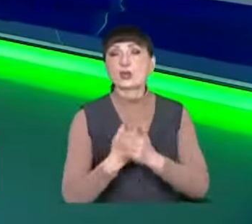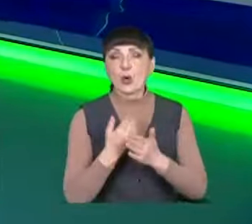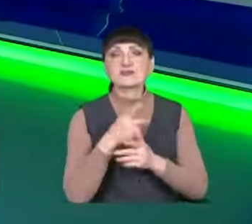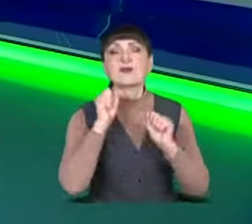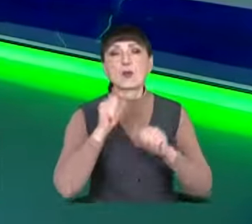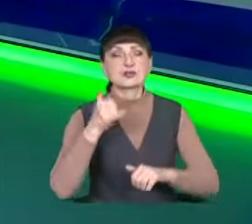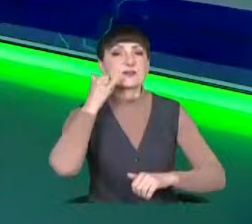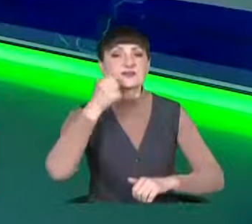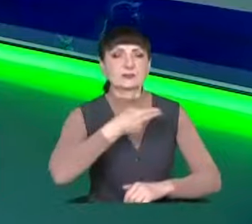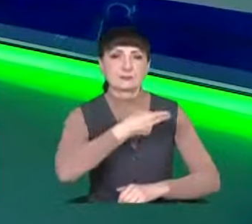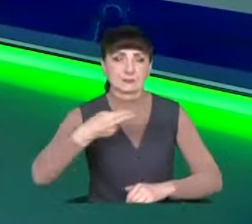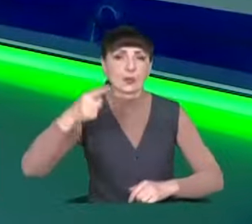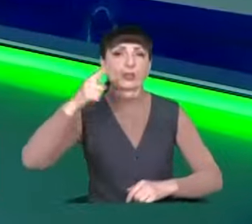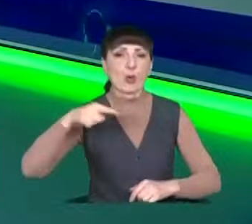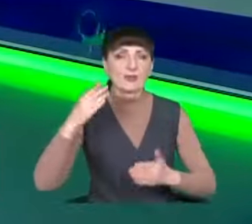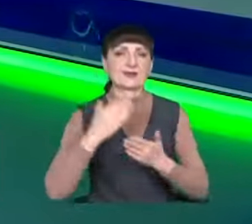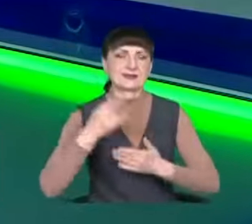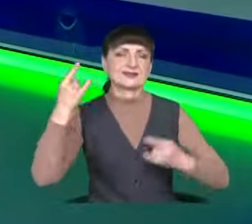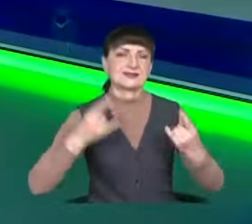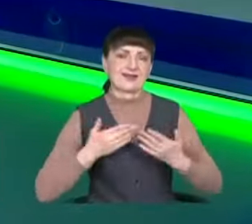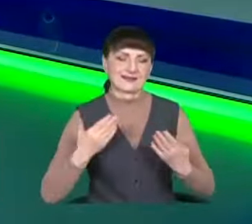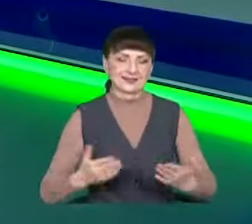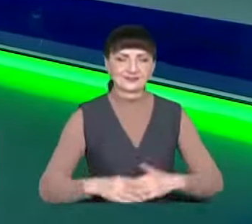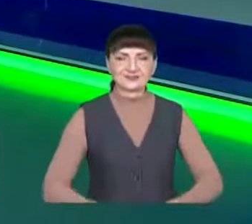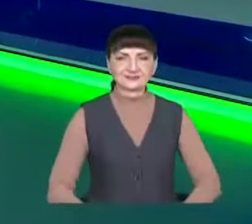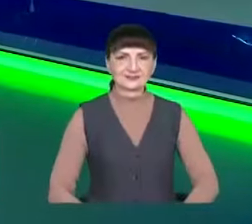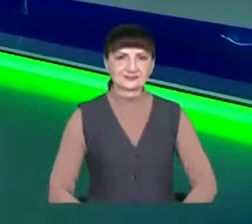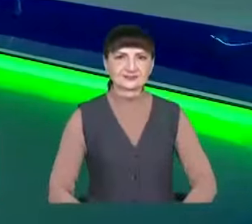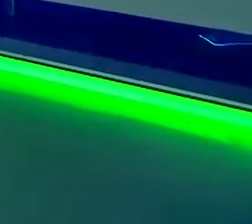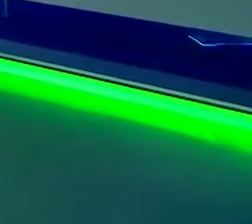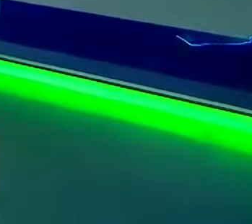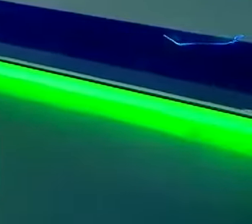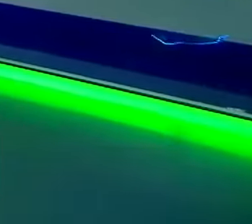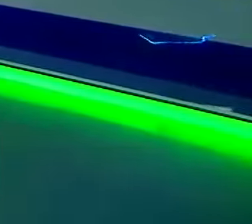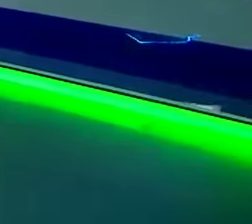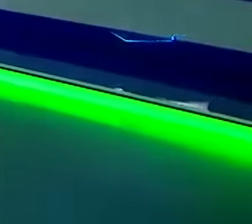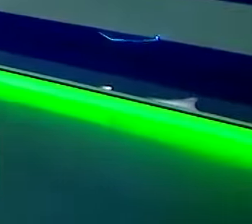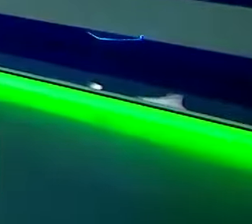новостями вы можете делиться по номерам, указанным на экране. Всего доброго, до встречи в эфире.